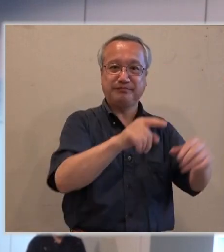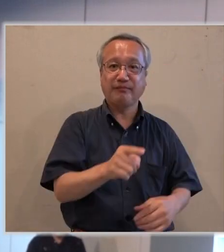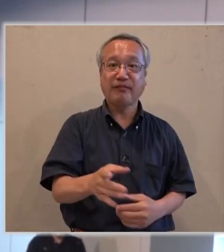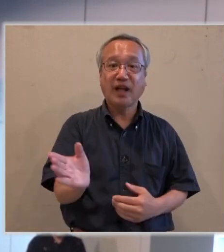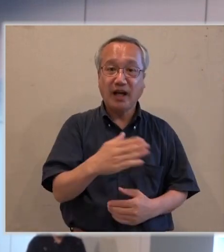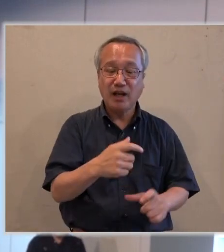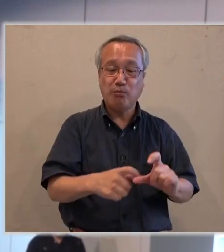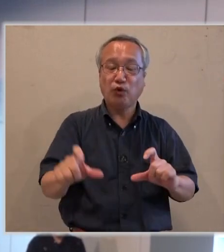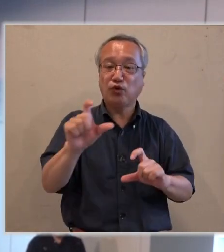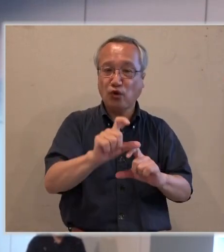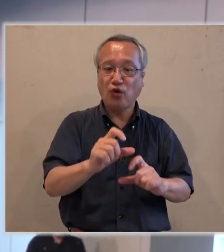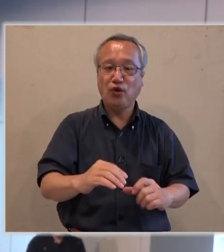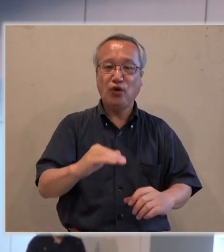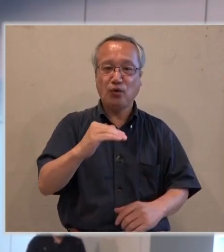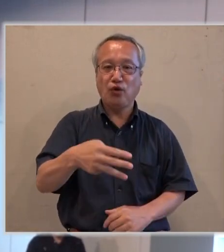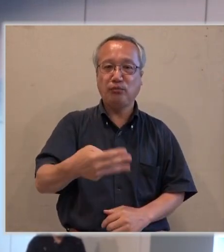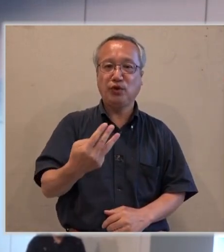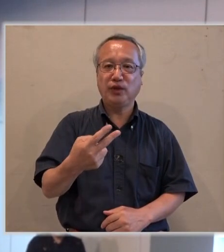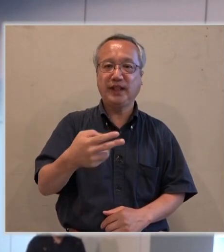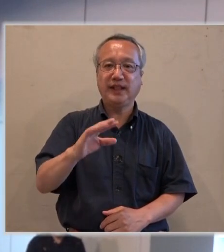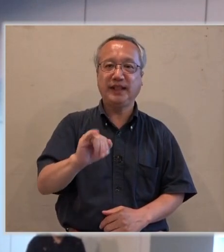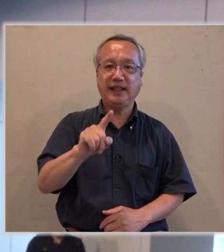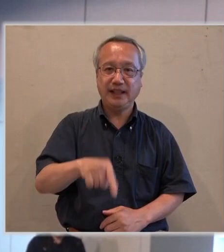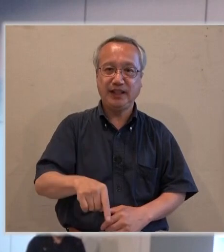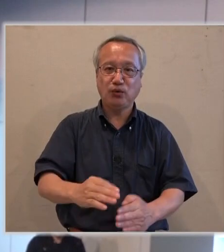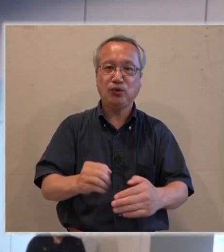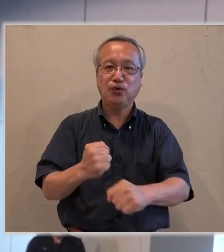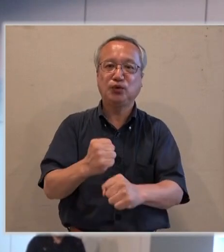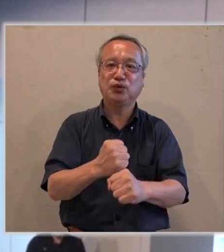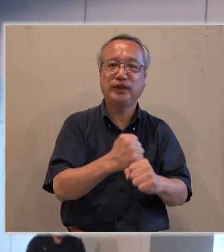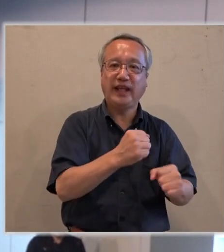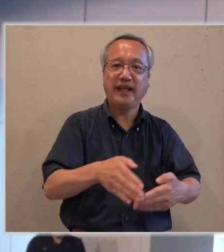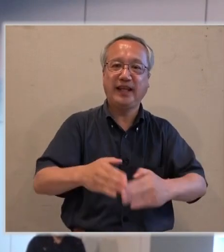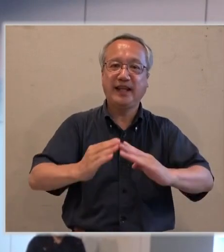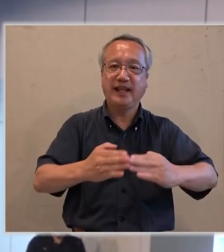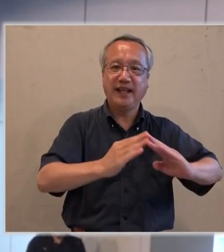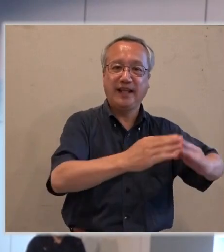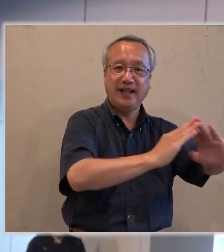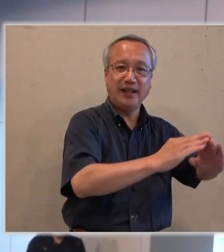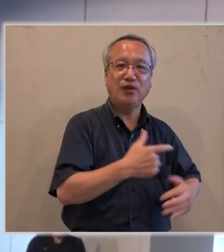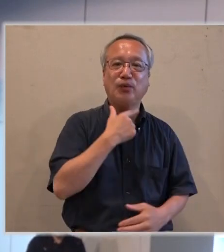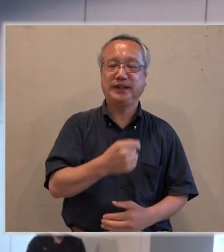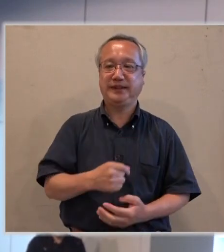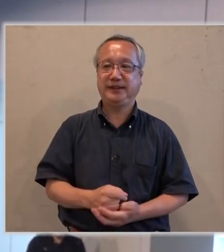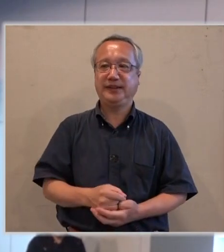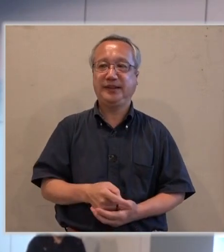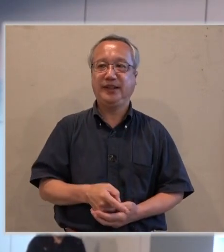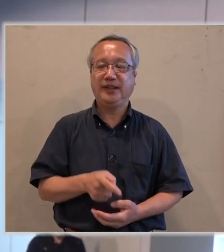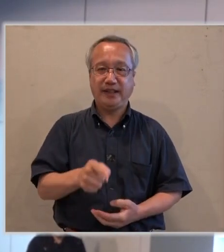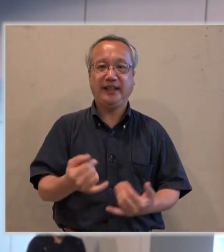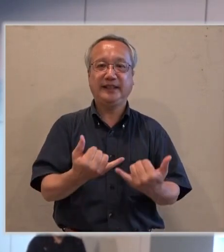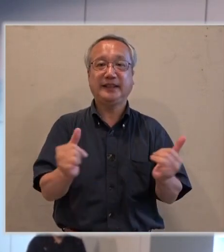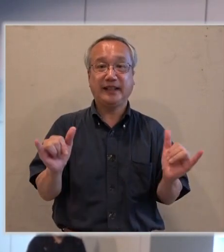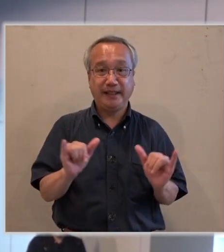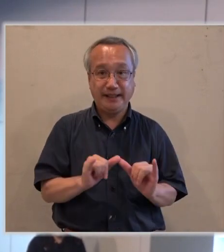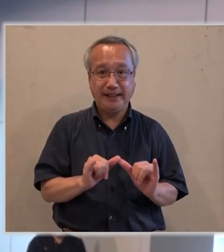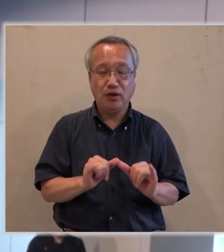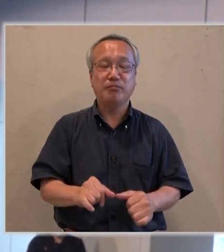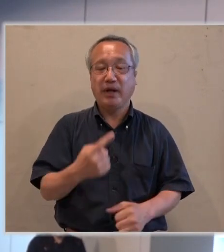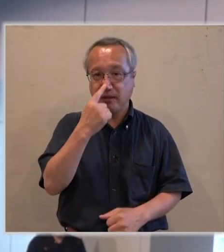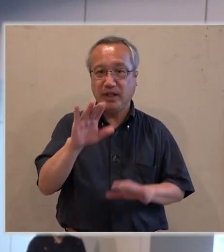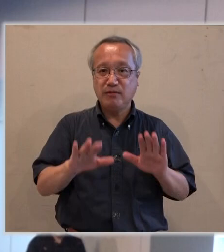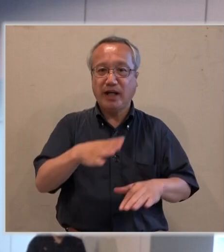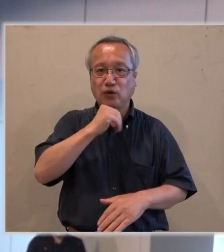もっともっとコミュニティを生んでいただきたい。そしてあと社会を、もう60代になりました